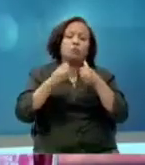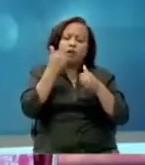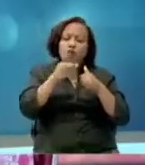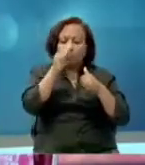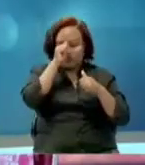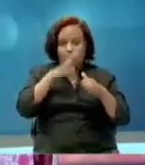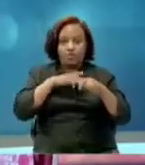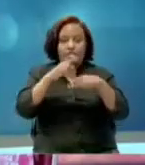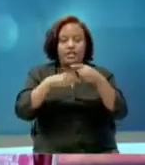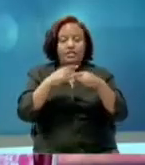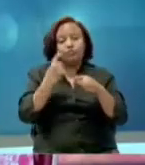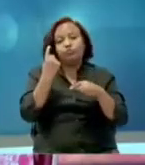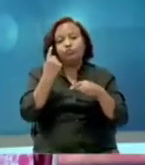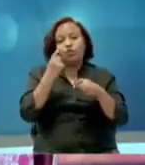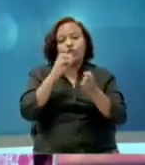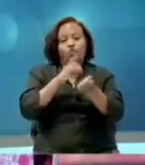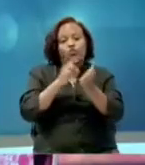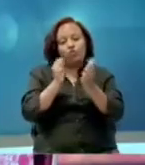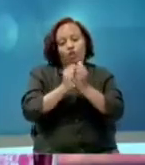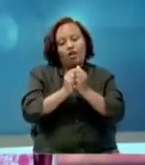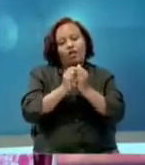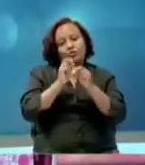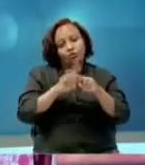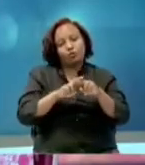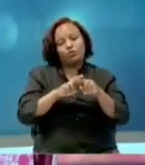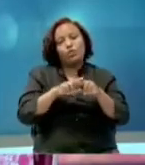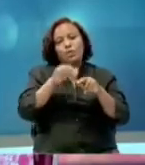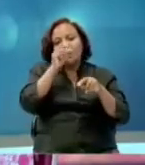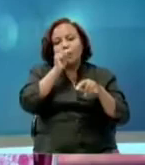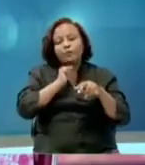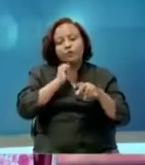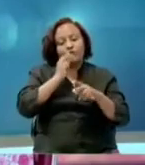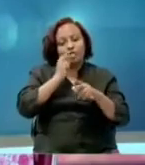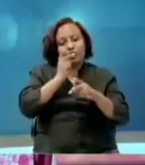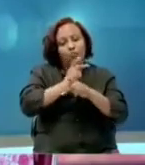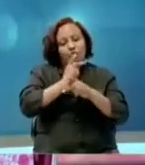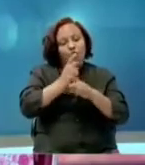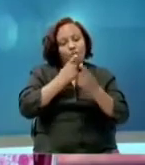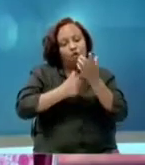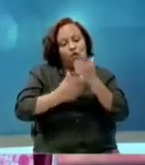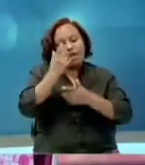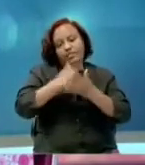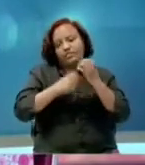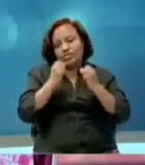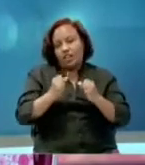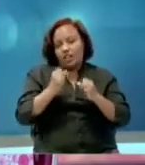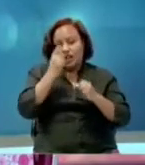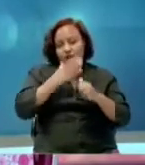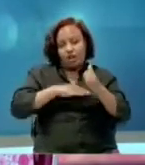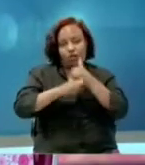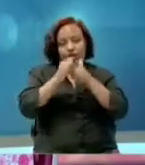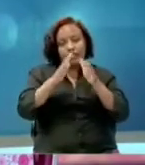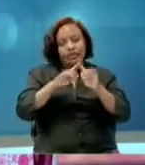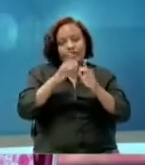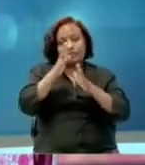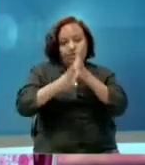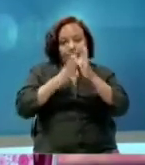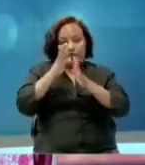ሲሄድ በብቻውን ከዶክተሩ ጋር ቁጭ ብሎ በሚስጥሩን ጠብቆ መወያየት ይችላል። አንድ አካል ጉዳተኛ ግን በዚህ